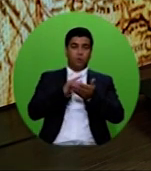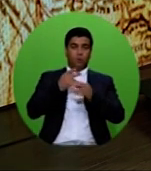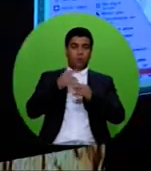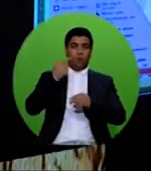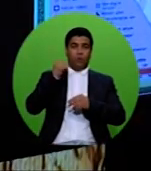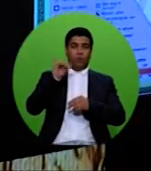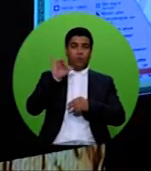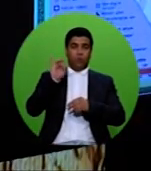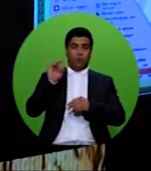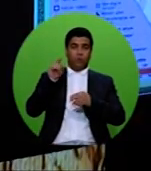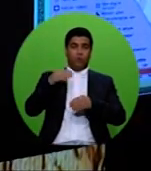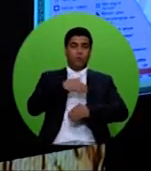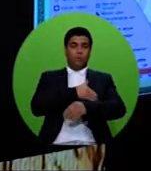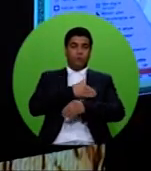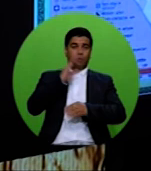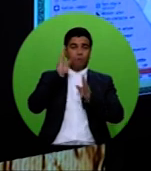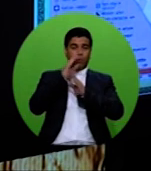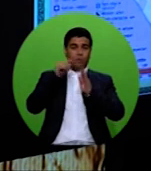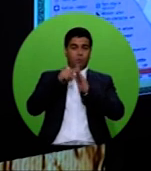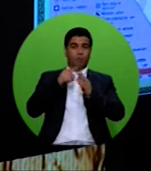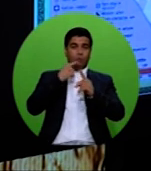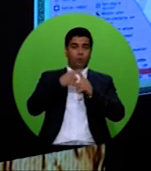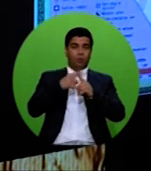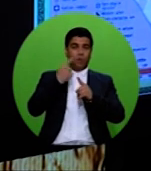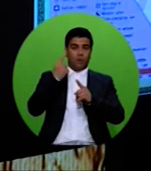Гузар температура воздуха зимой плюс